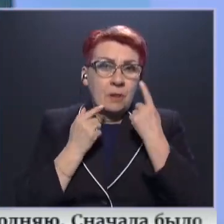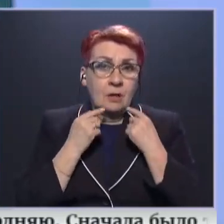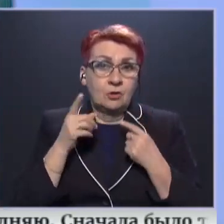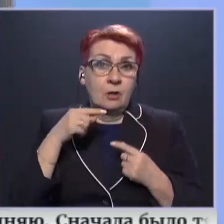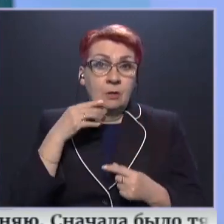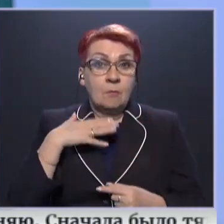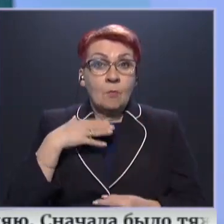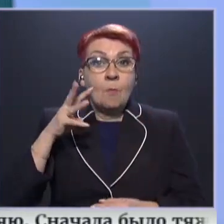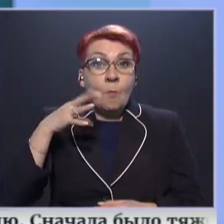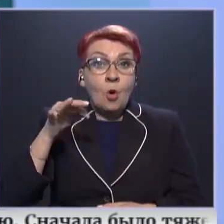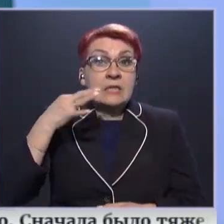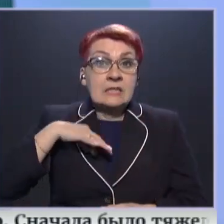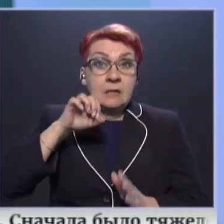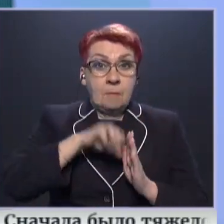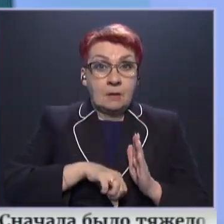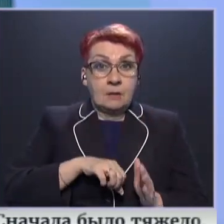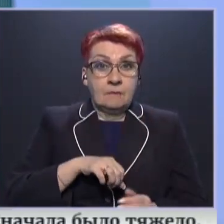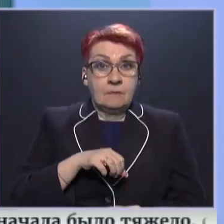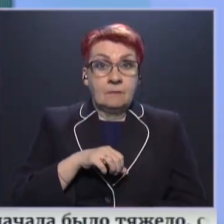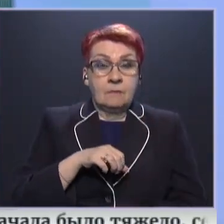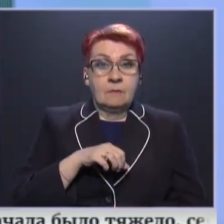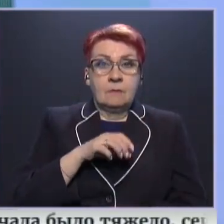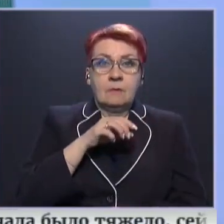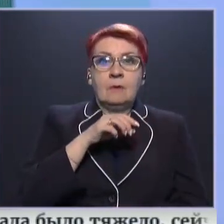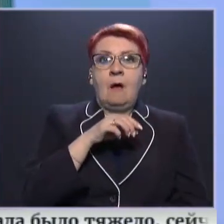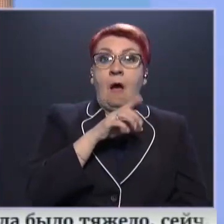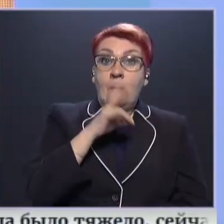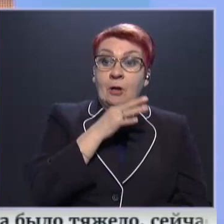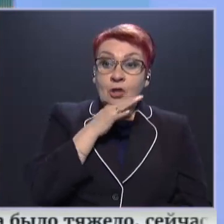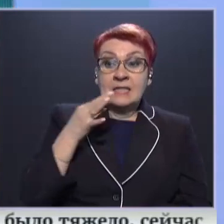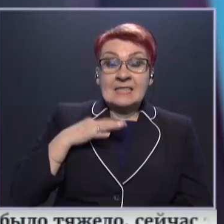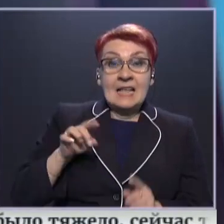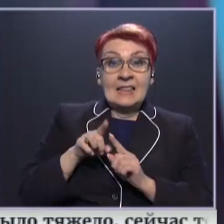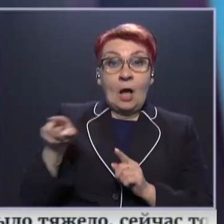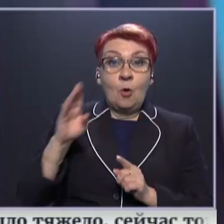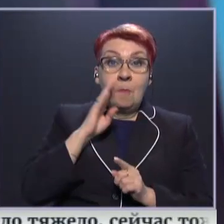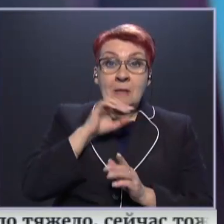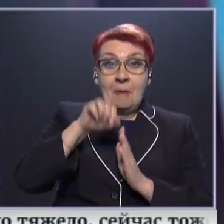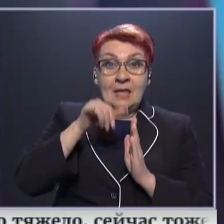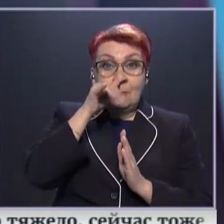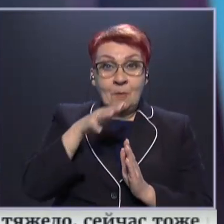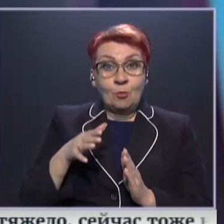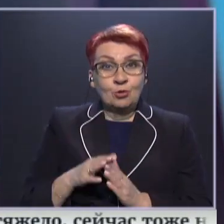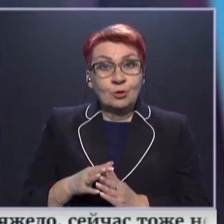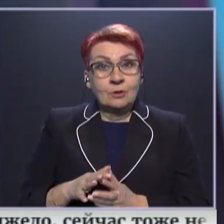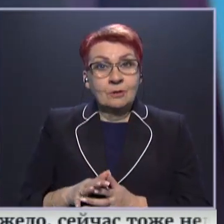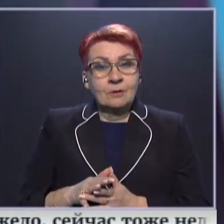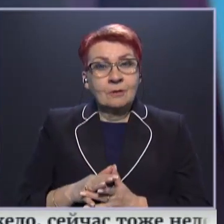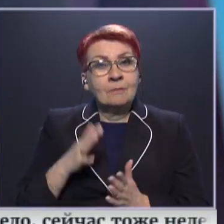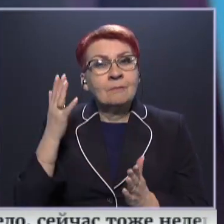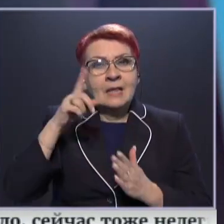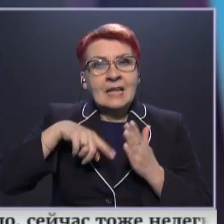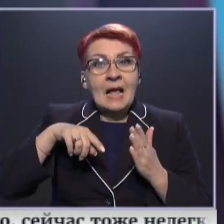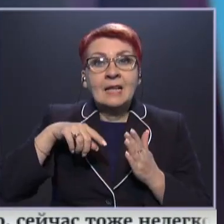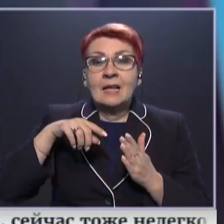мой сын погиб. И он ответил, сын такой матери погибнуть не может. Понимаете, вот нужно не терять веру в своего